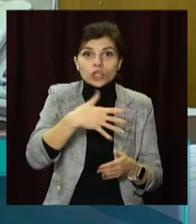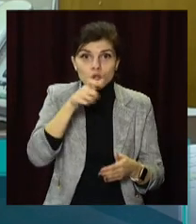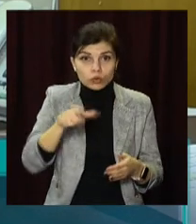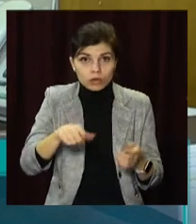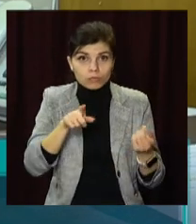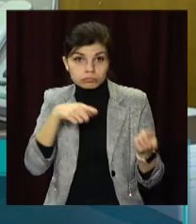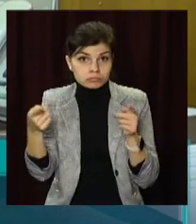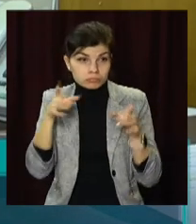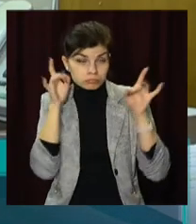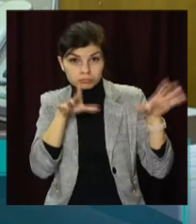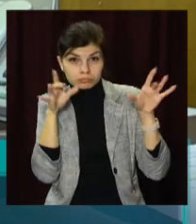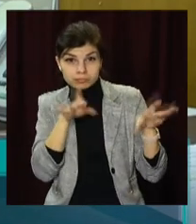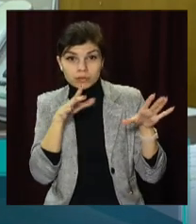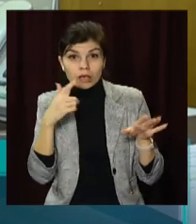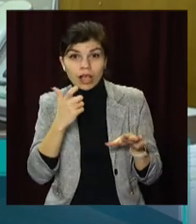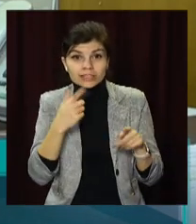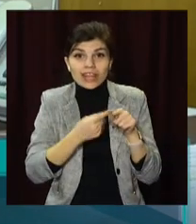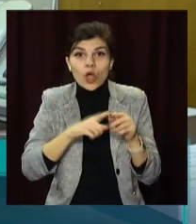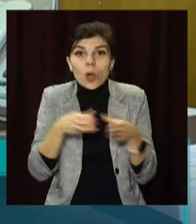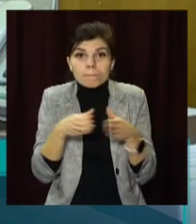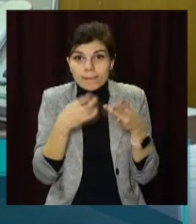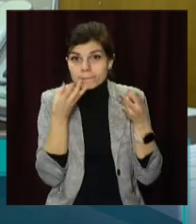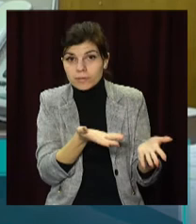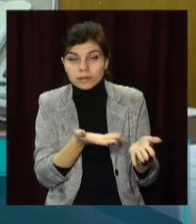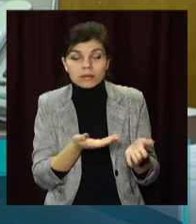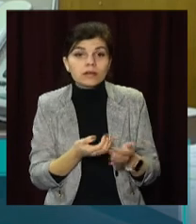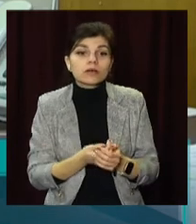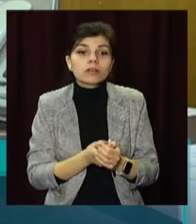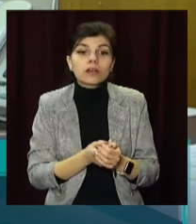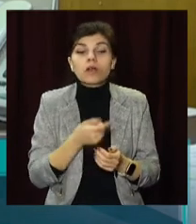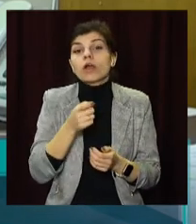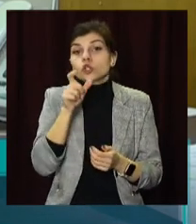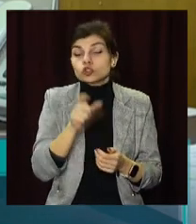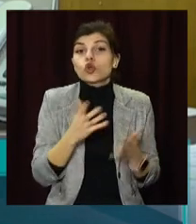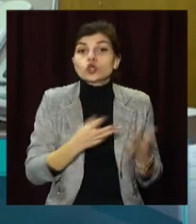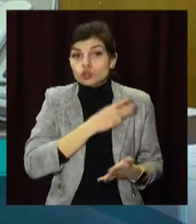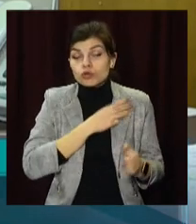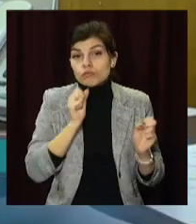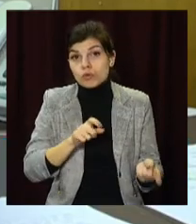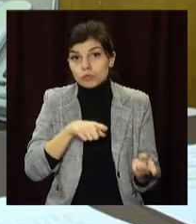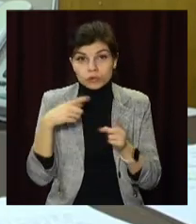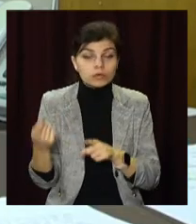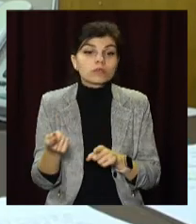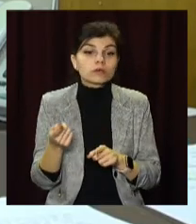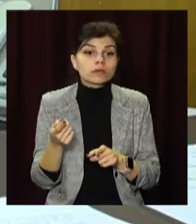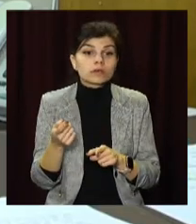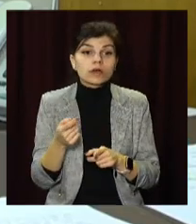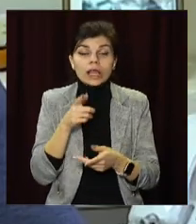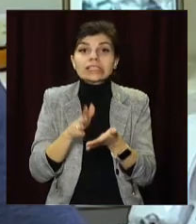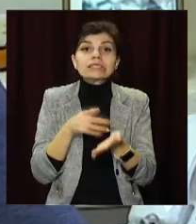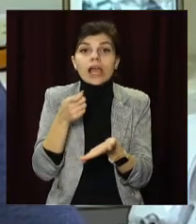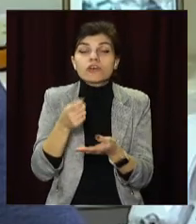технічних рішень, якихось додаткових бюрократичних процедур. Заявку можна подати